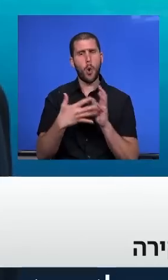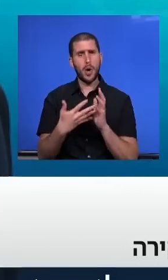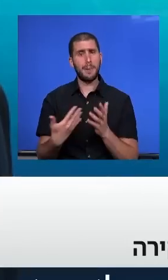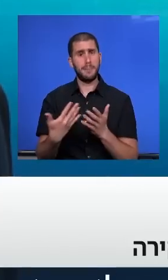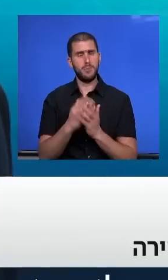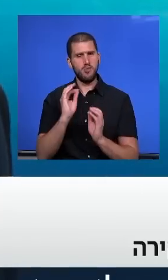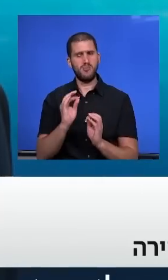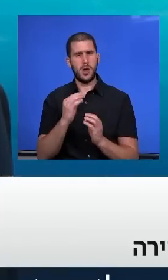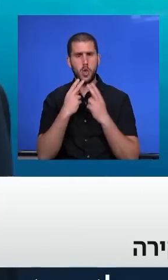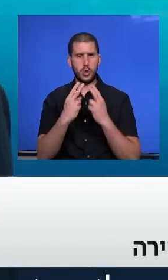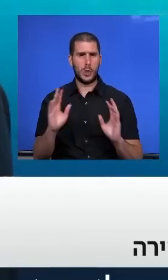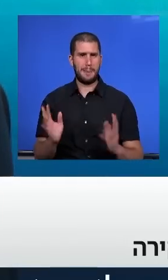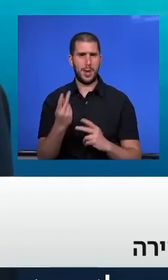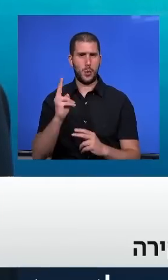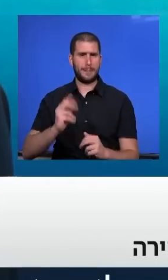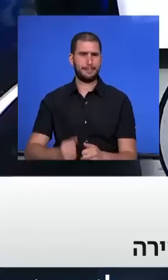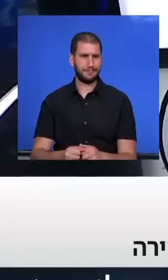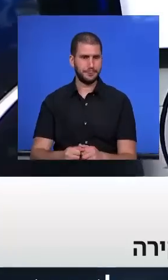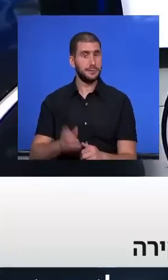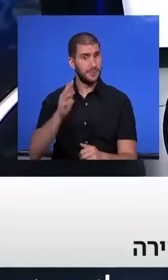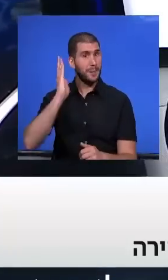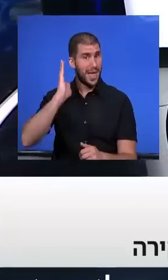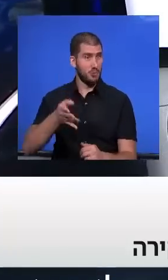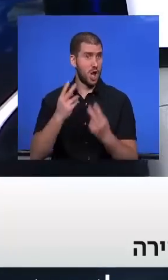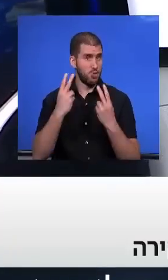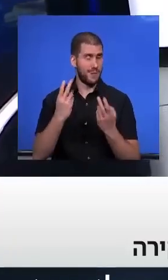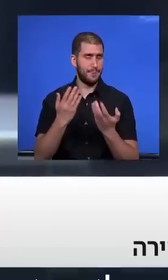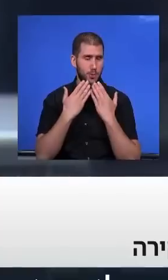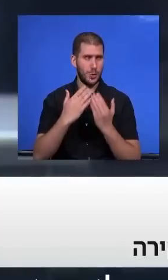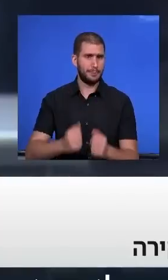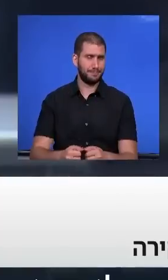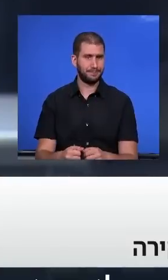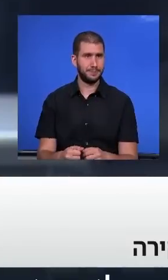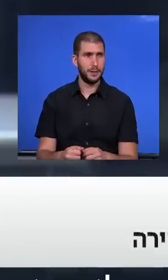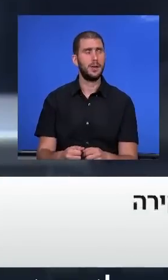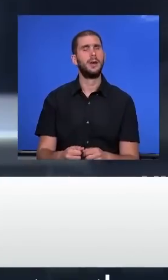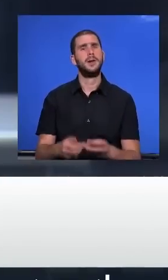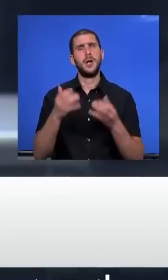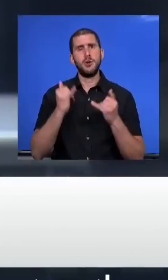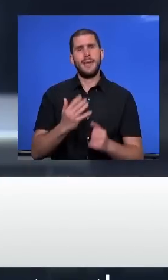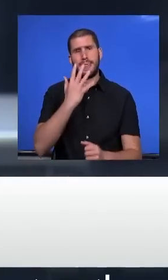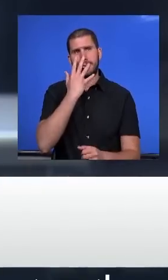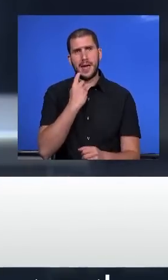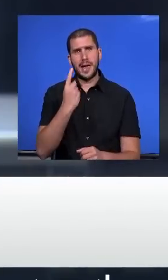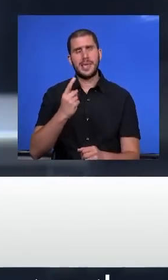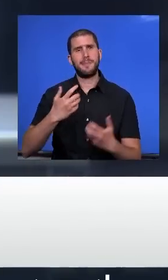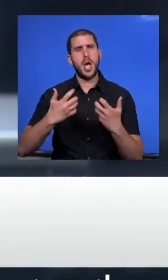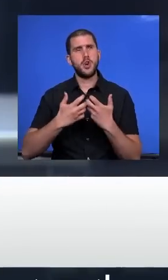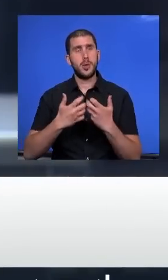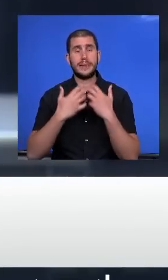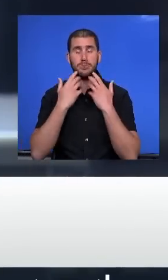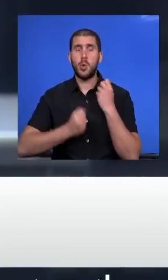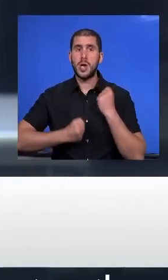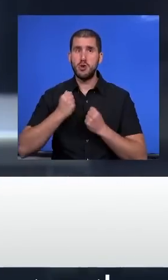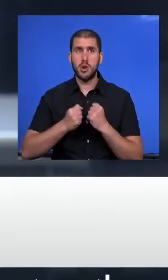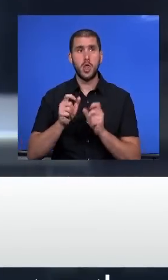ולהביא תוצאות במהרה. גם הנישה חשוב שתהיה. תודה רבה. עכשיו לטרגדיה באשדוד, סיפור קשה מאוד.